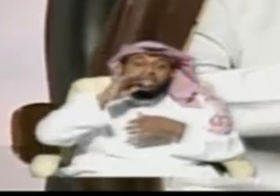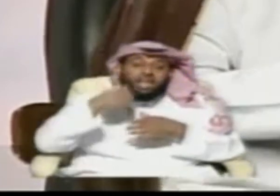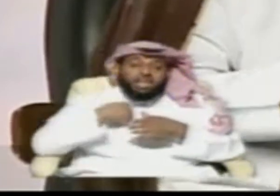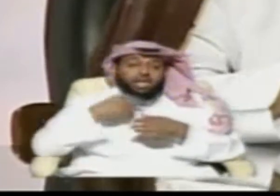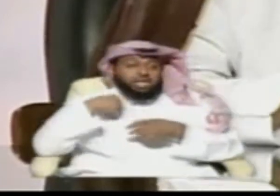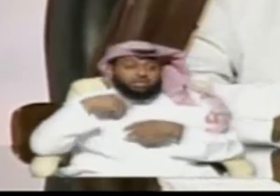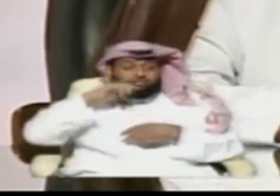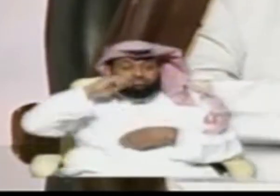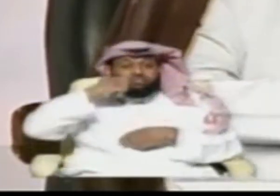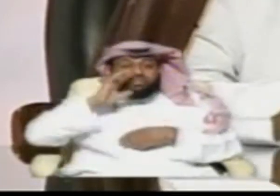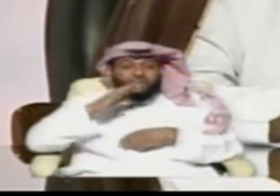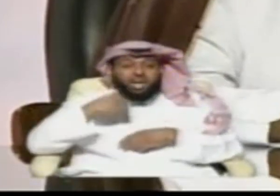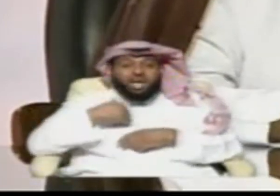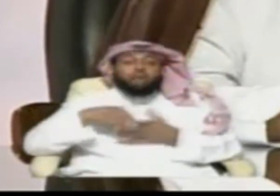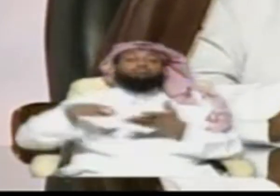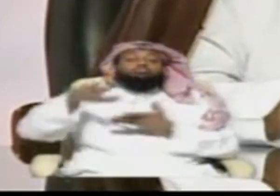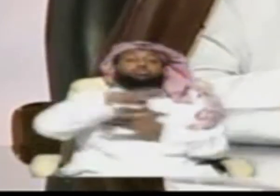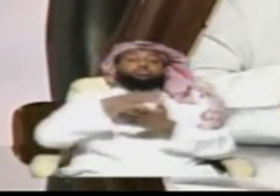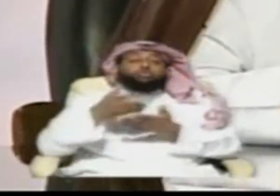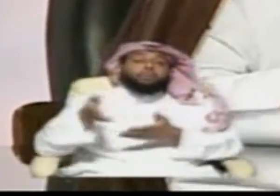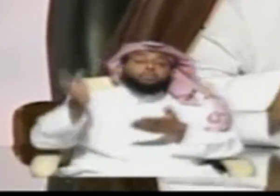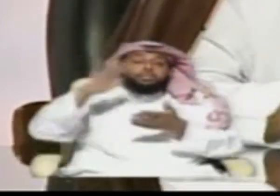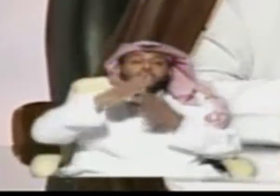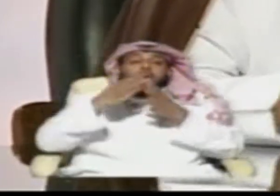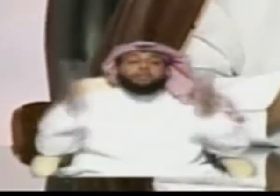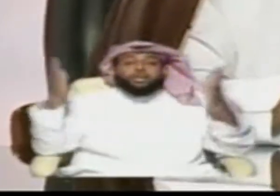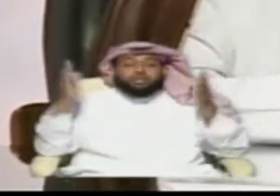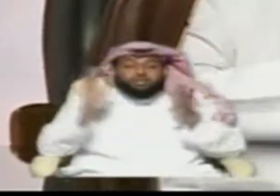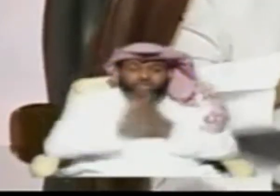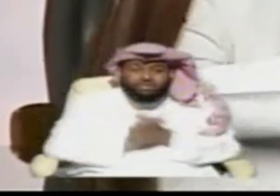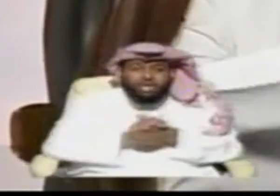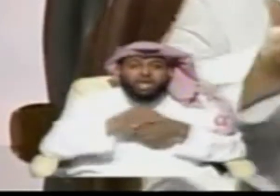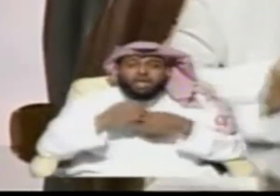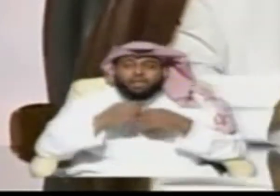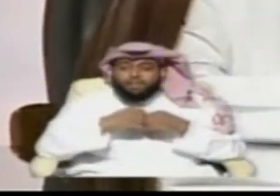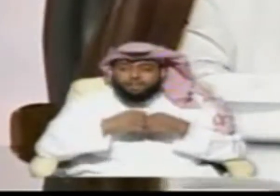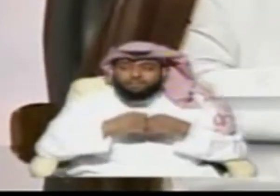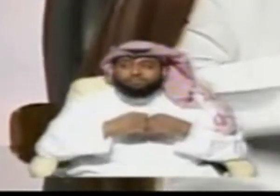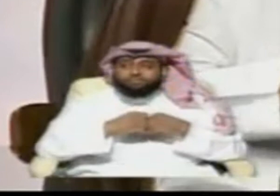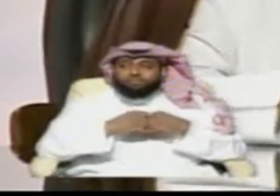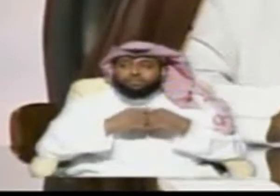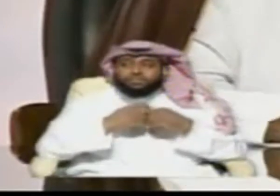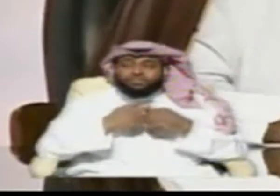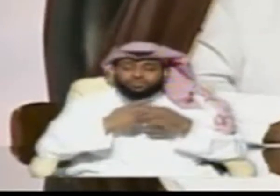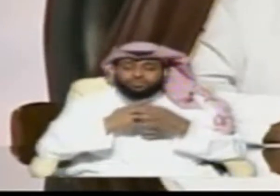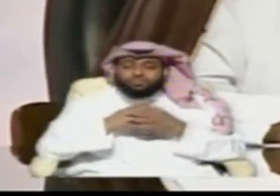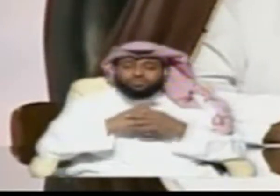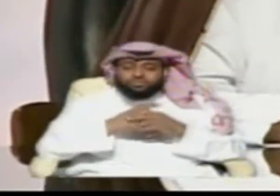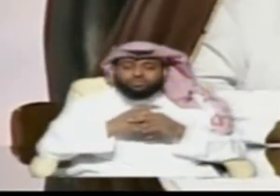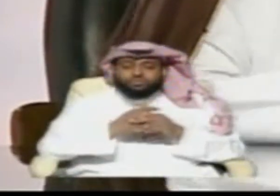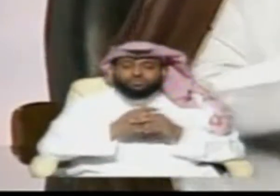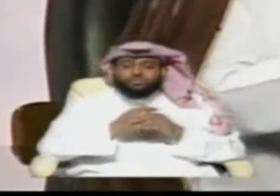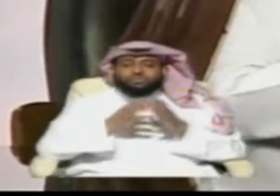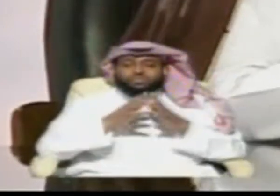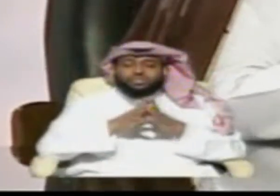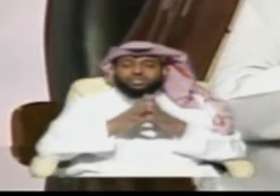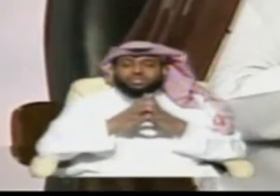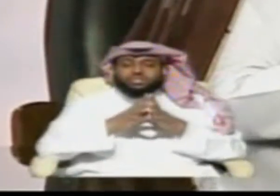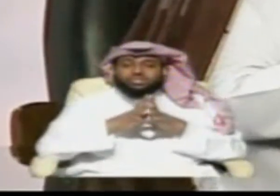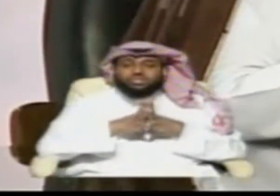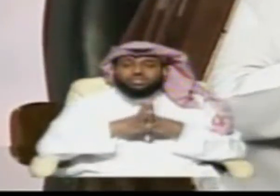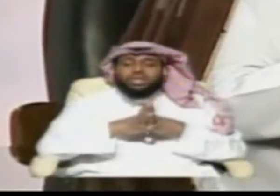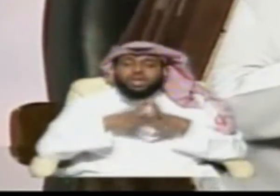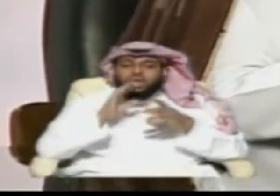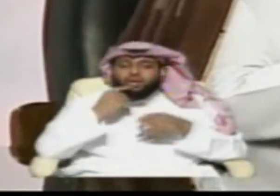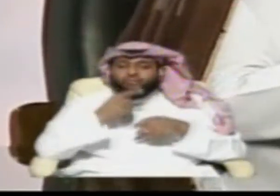الناس مضطربون الآن. نحن ما هو عملنا؟ أنا أسأل، ما الذي نواجه به هذه النازلة؟